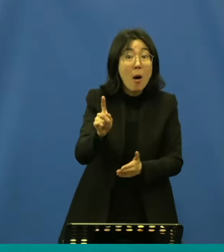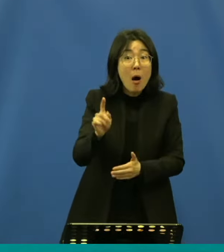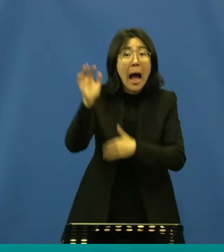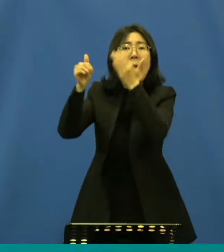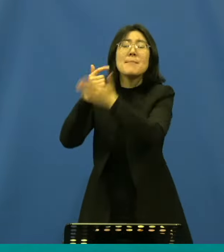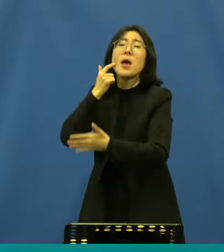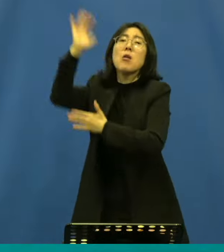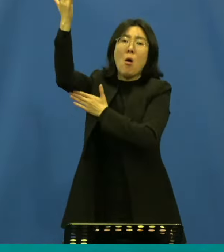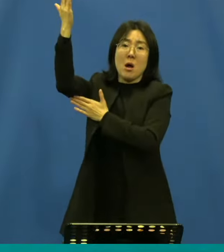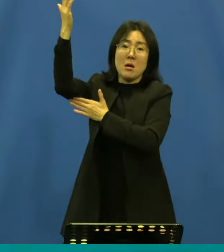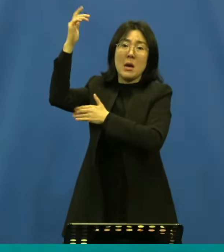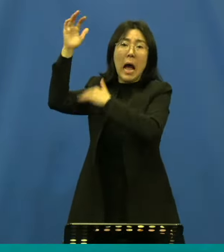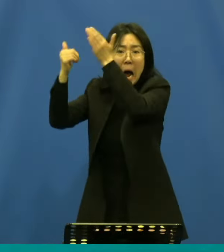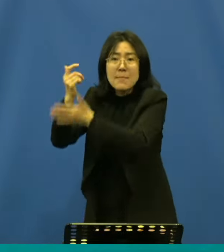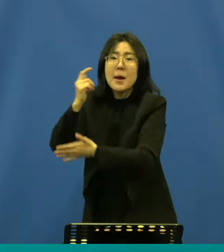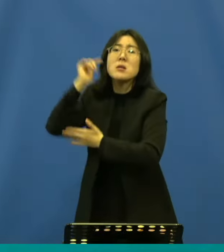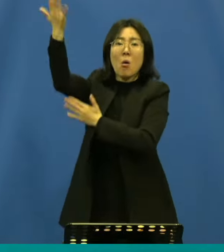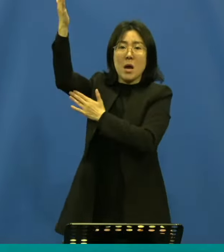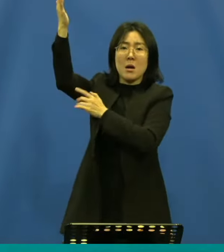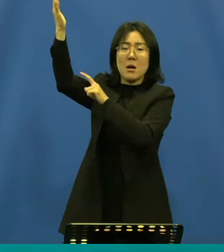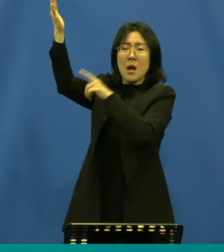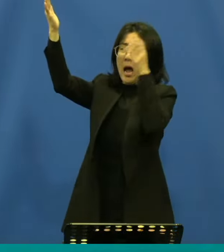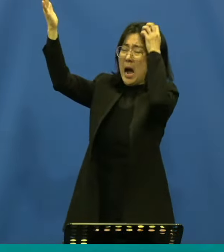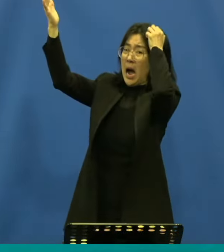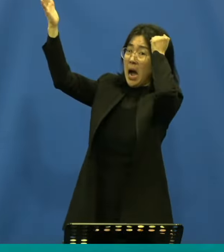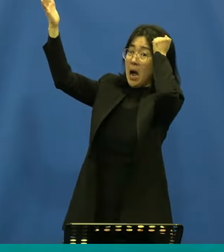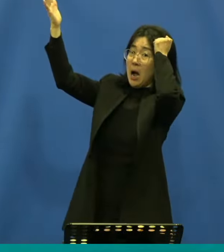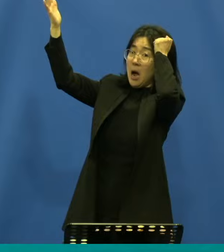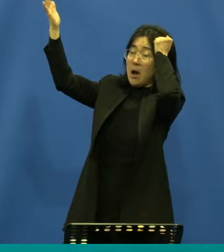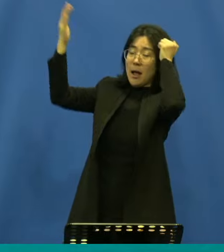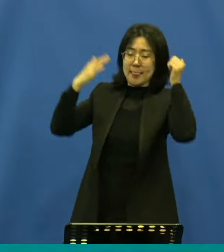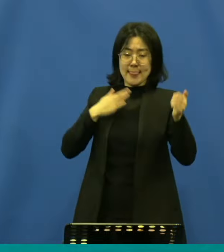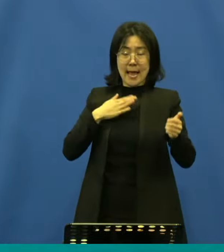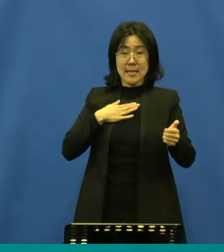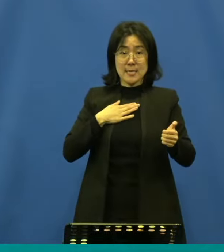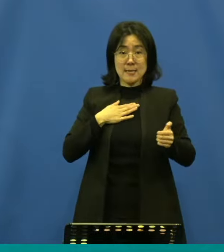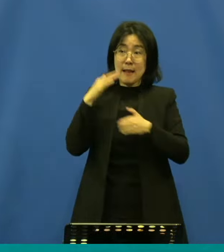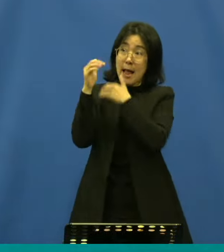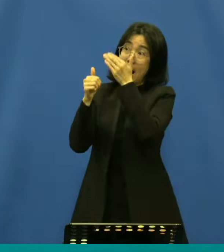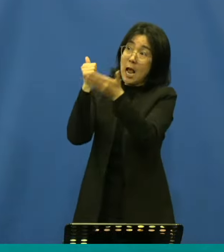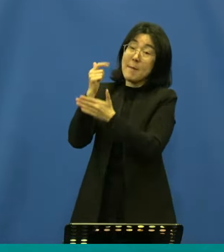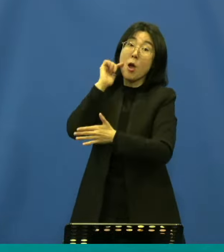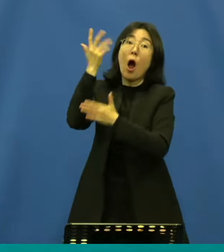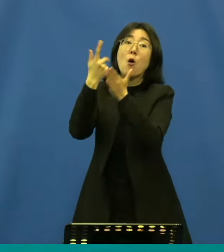그리스도인이라면 티셔츠 붙여놓고도 뭐 입고도 다니고 나는 하나님의 영광을 위하여.